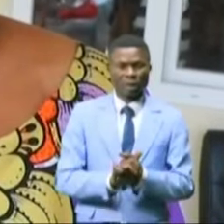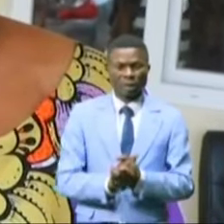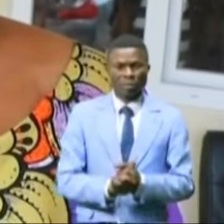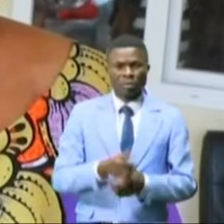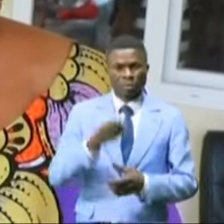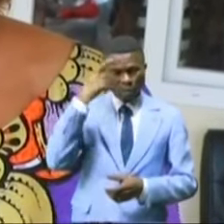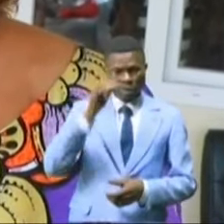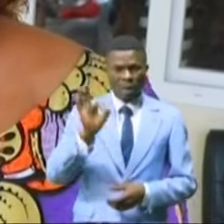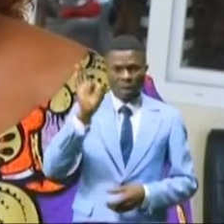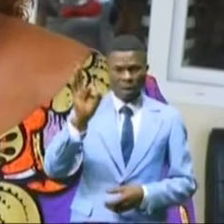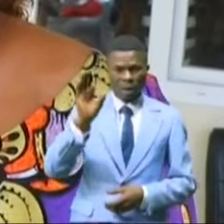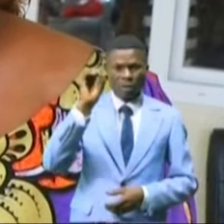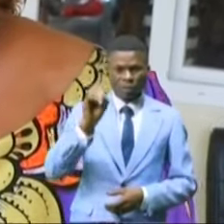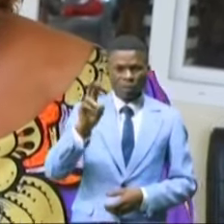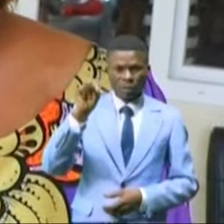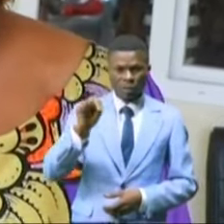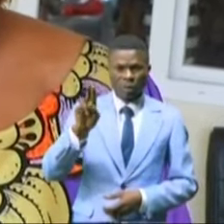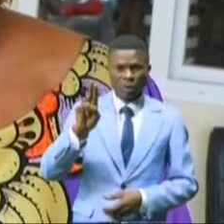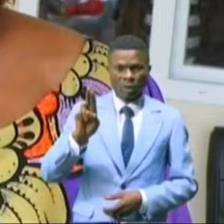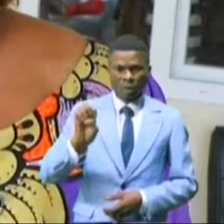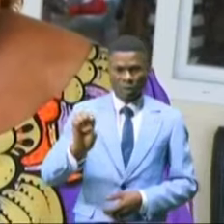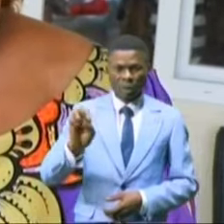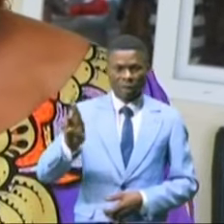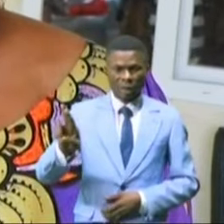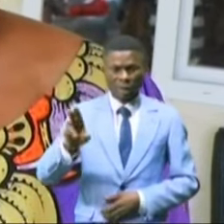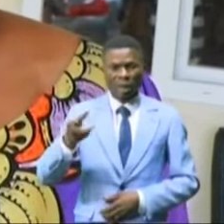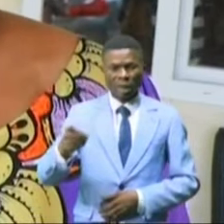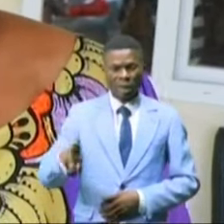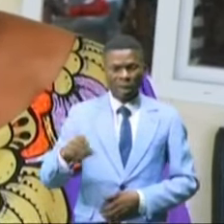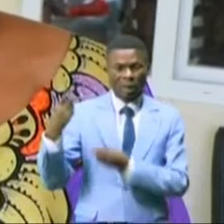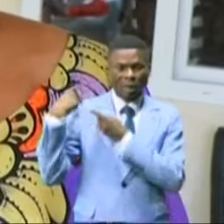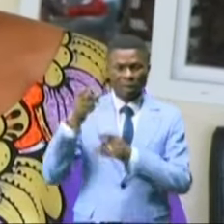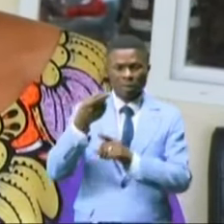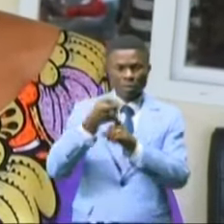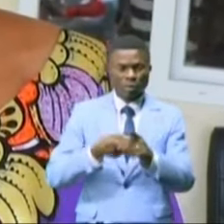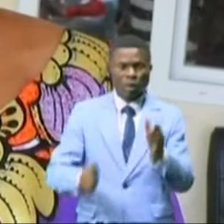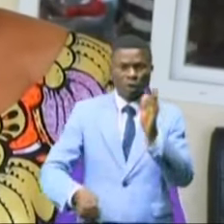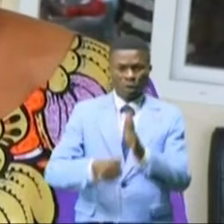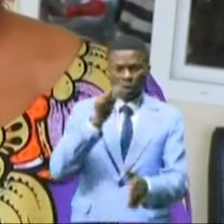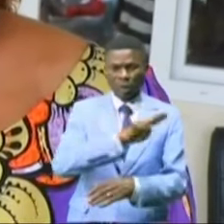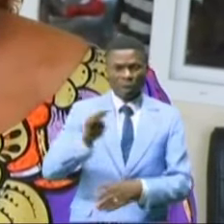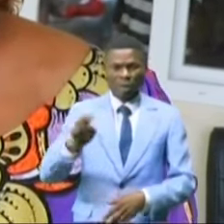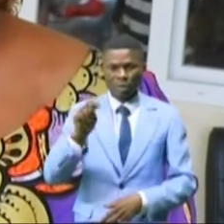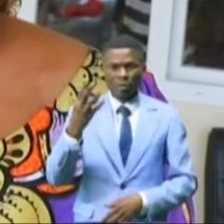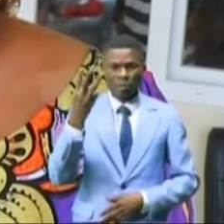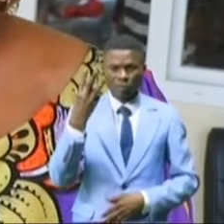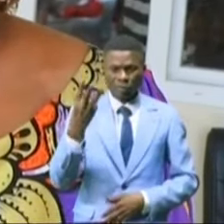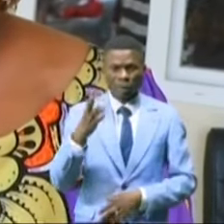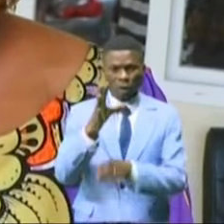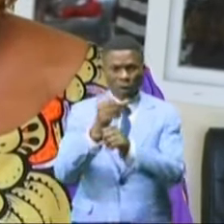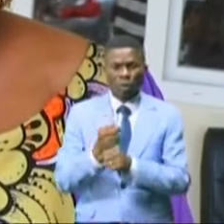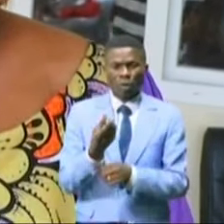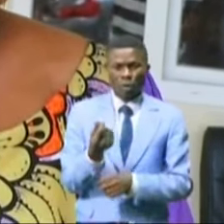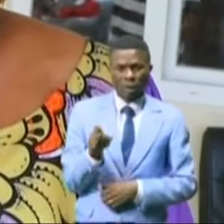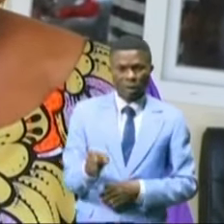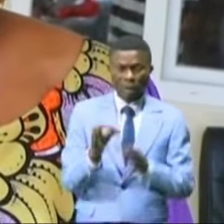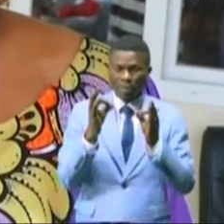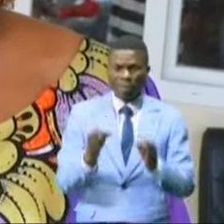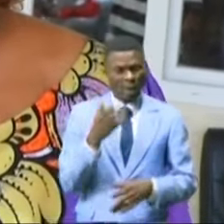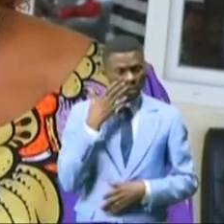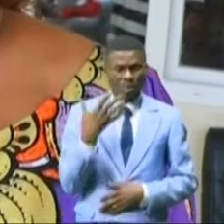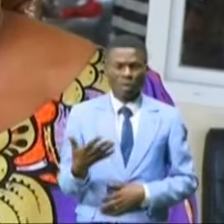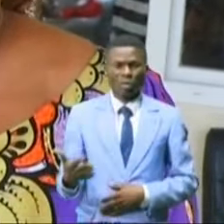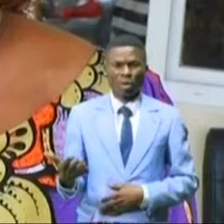disponibilisés par FONER dans la province? C'est depuis le mois de novembre 2023 qu'on a eu ces fonds.